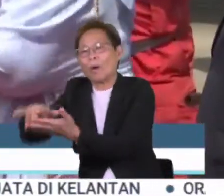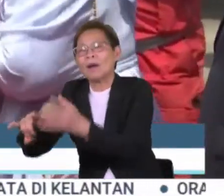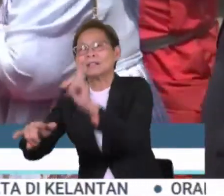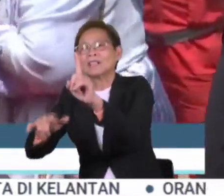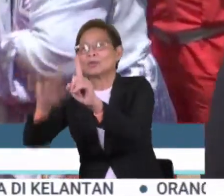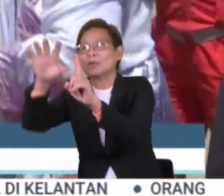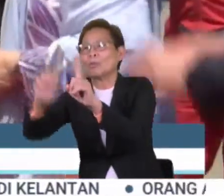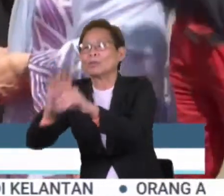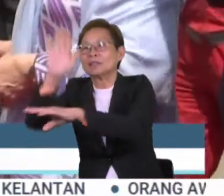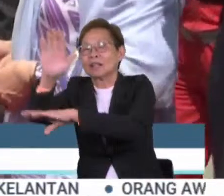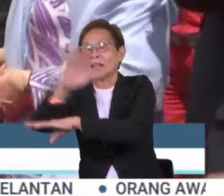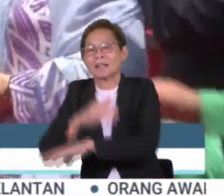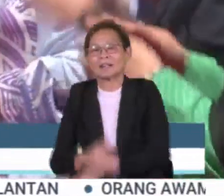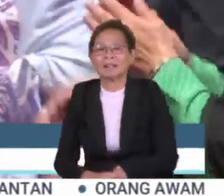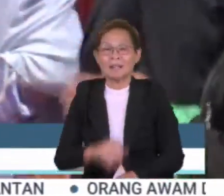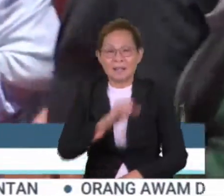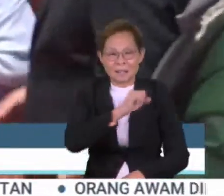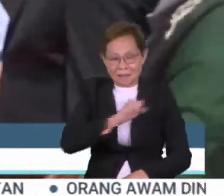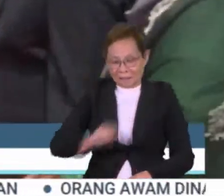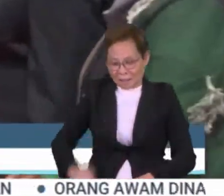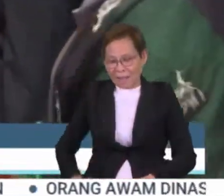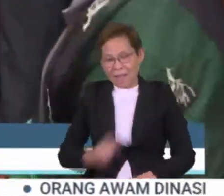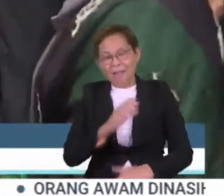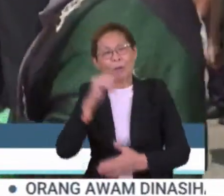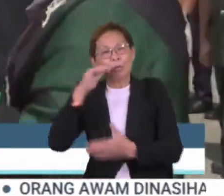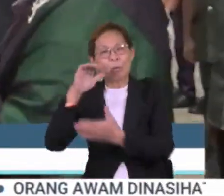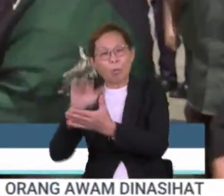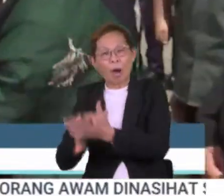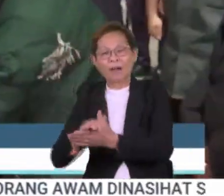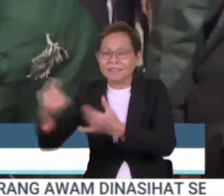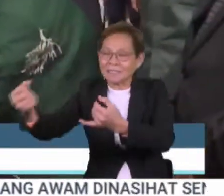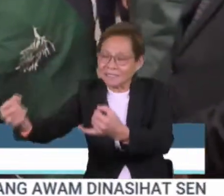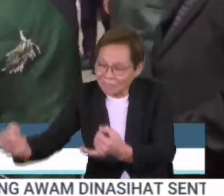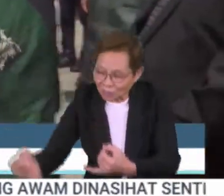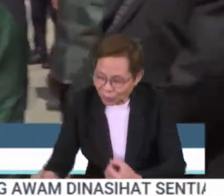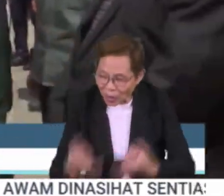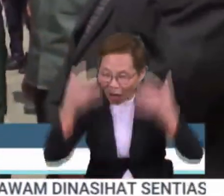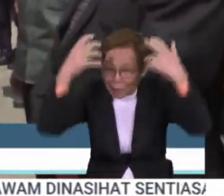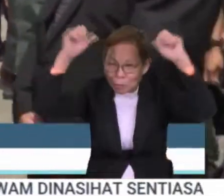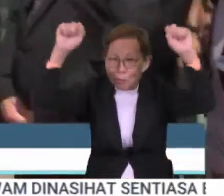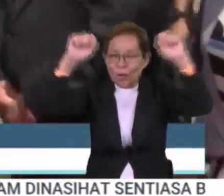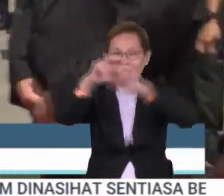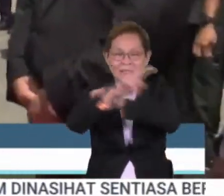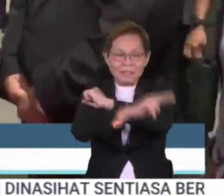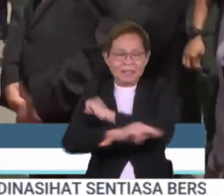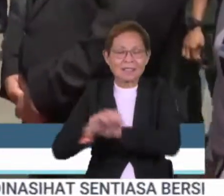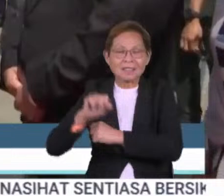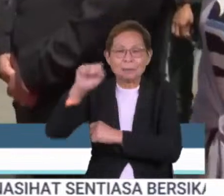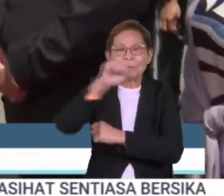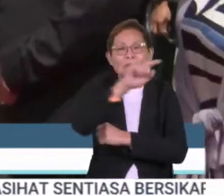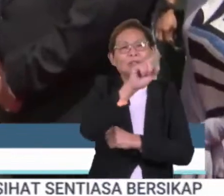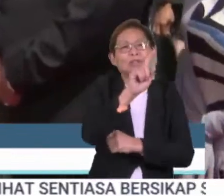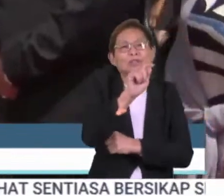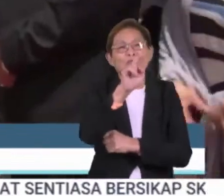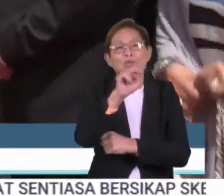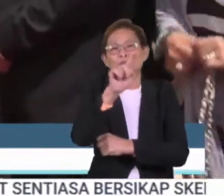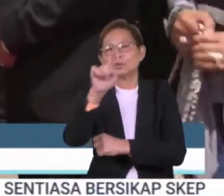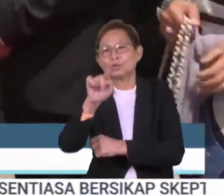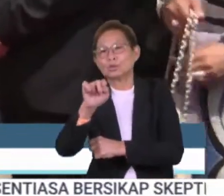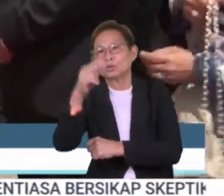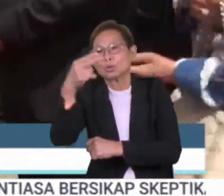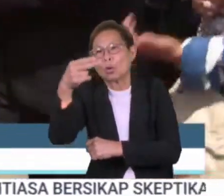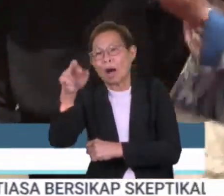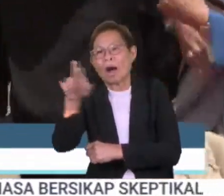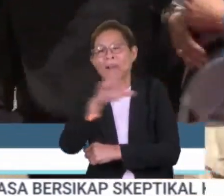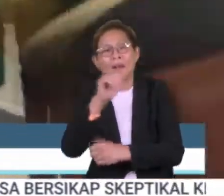hari sebelum Al-Sultan Abdullah dan Tunku Azizah disambut Yang di-Pertua Negeri Sabah Tun Juha Mahirudin dan